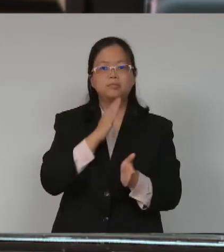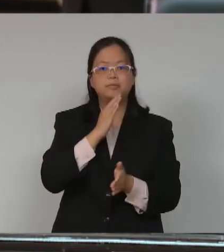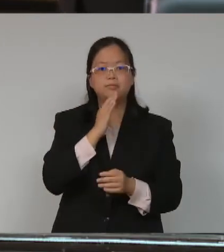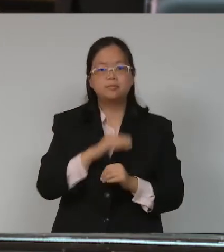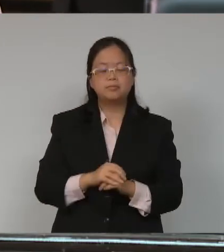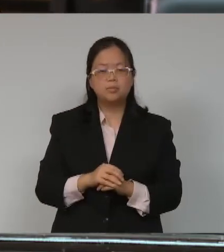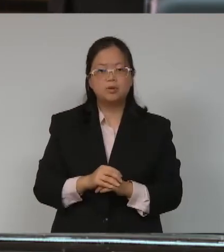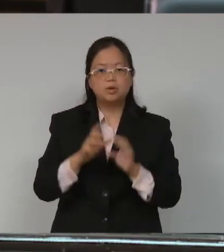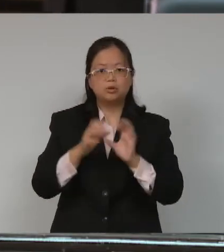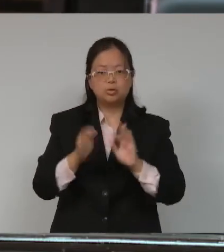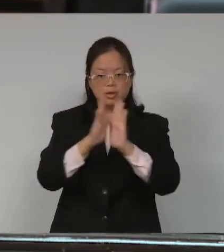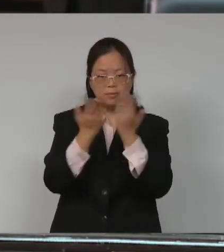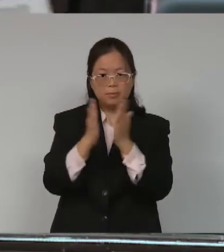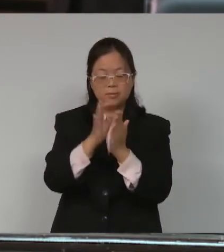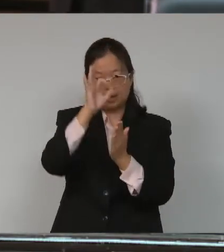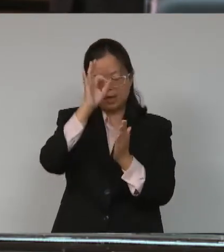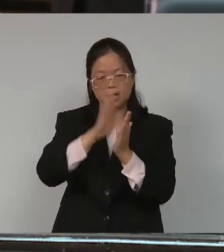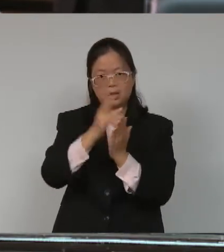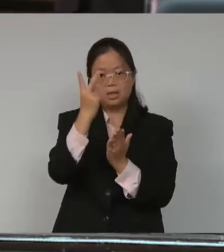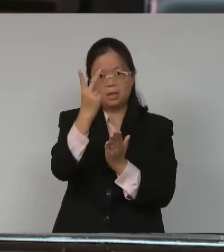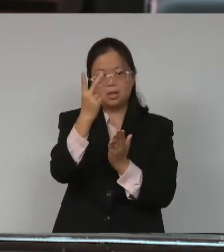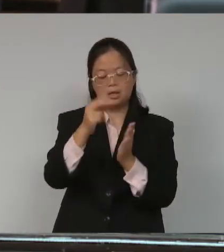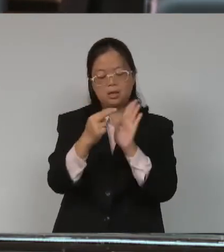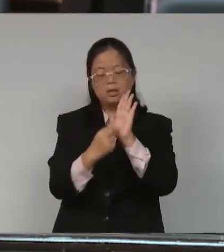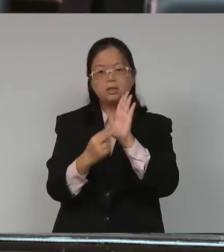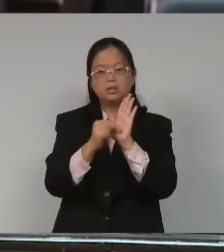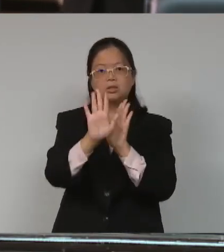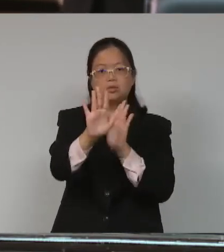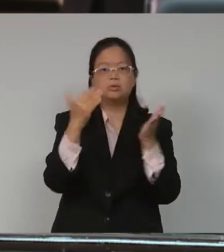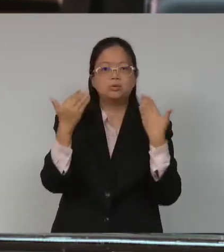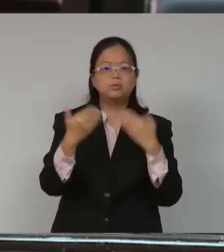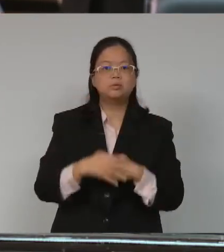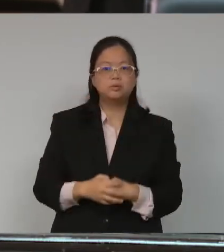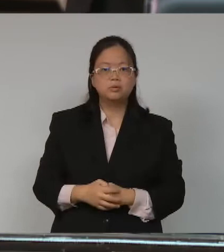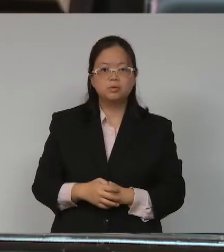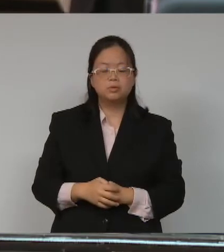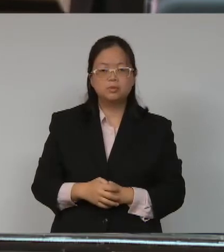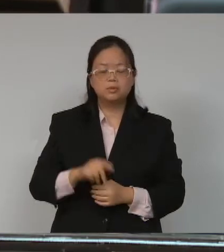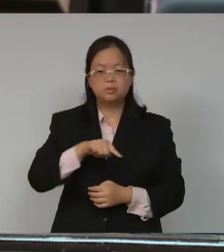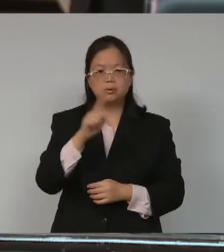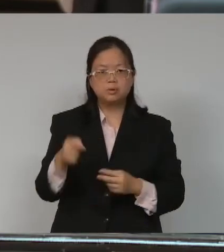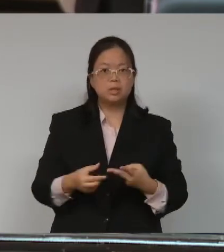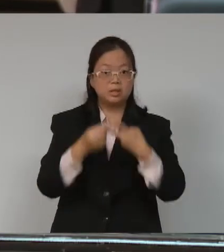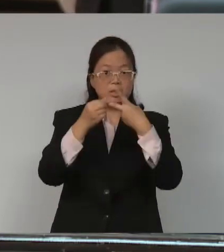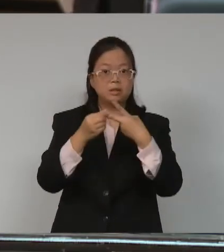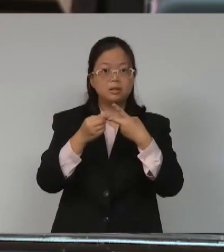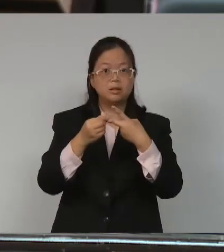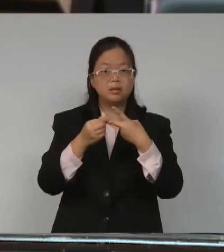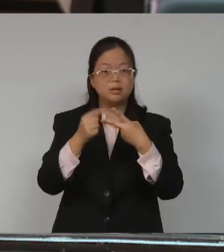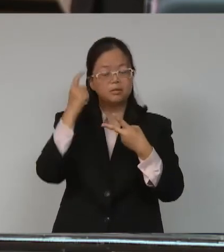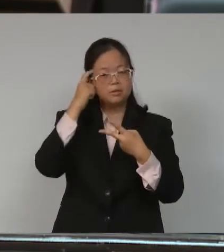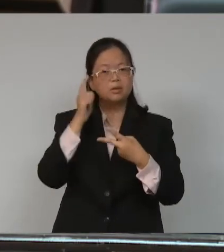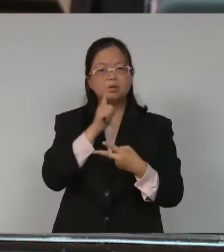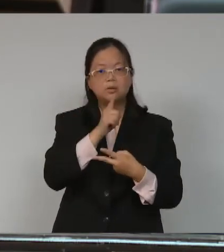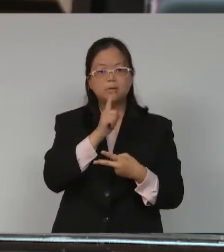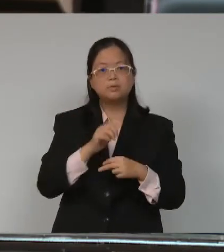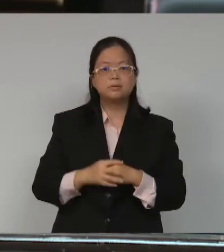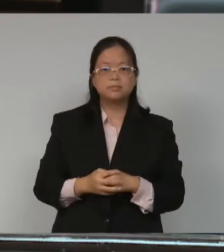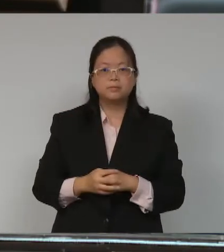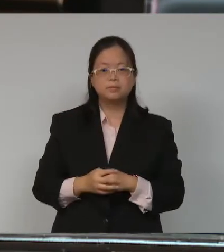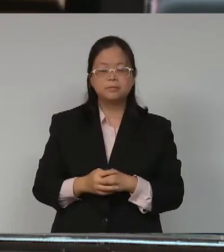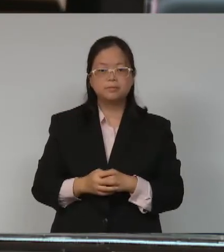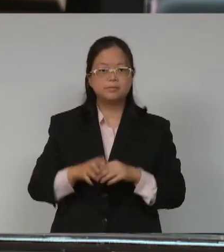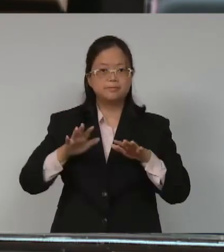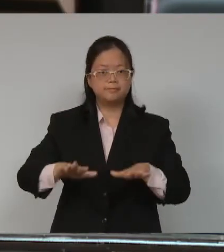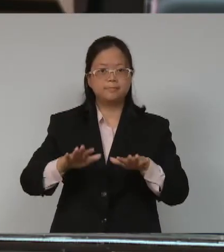在第2页的下面呢就有这样的说明。那第二个争点呢，如果我们今天呢就